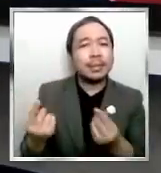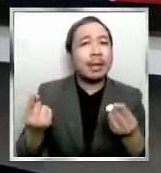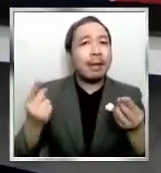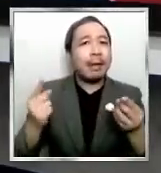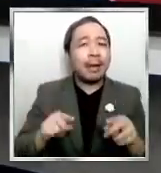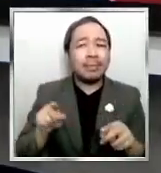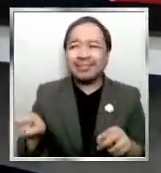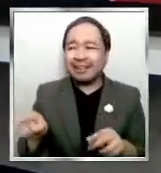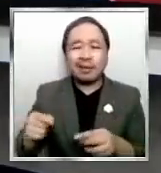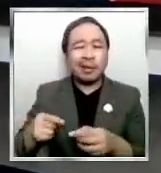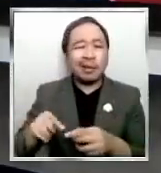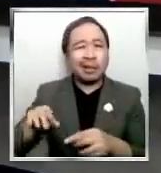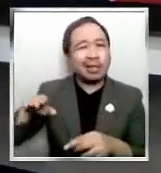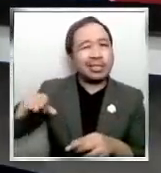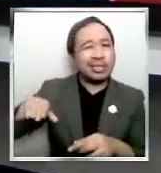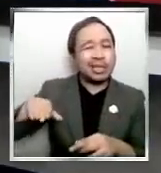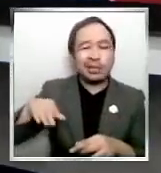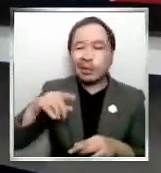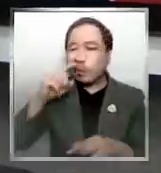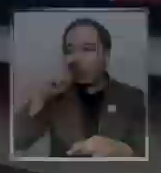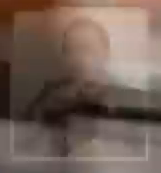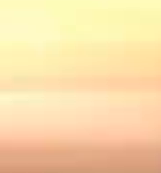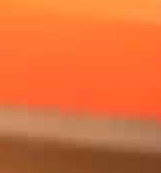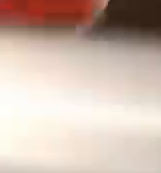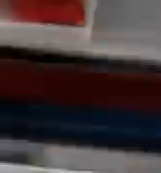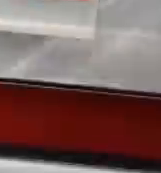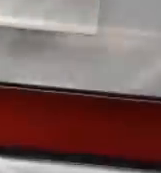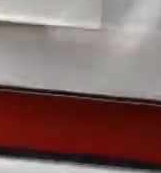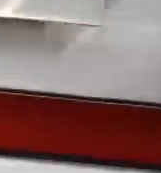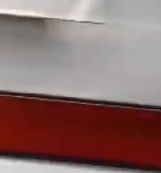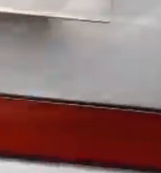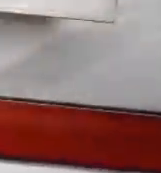na bata na yan. Sa eksklusibong pagtutok ni Emil Sumahin.